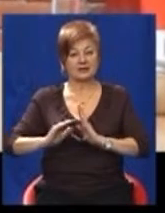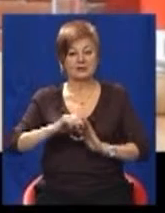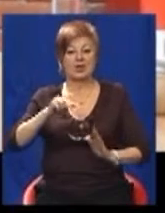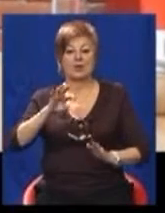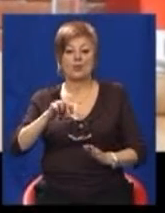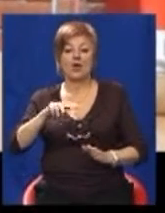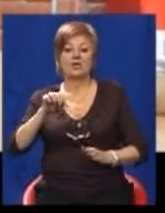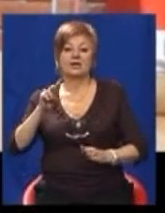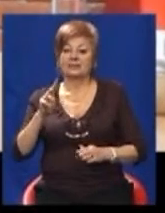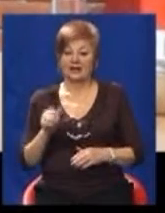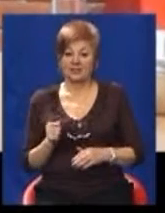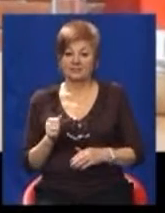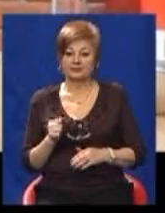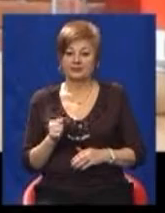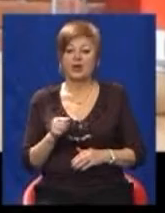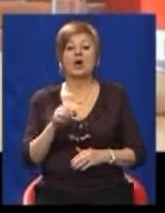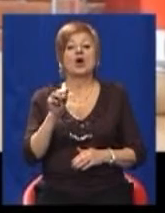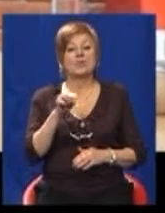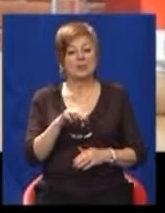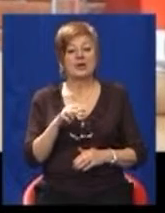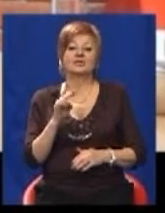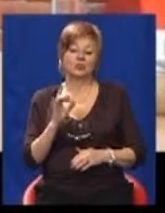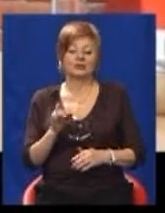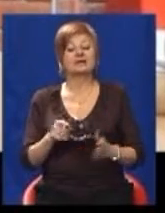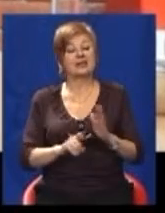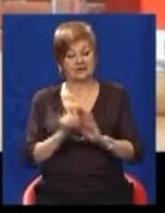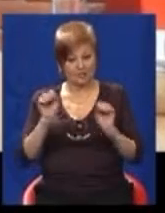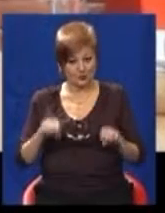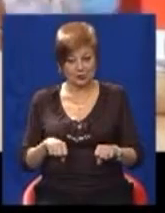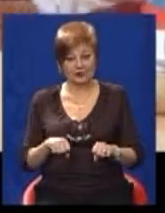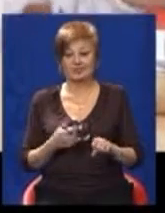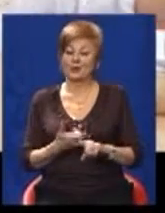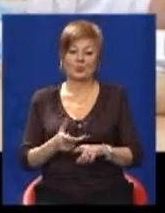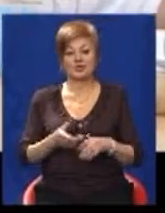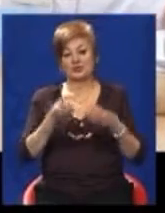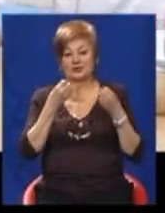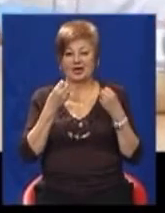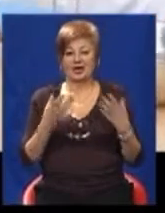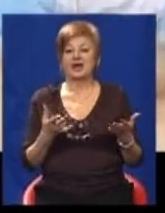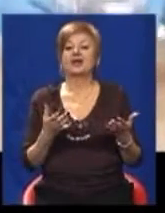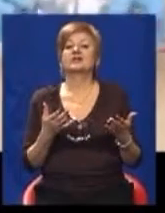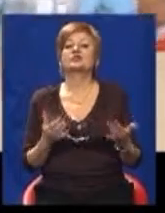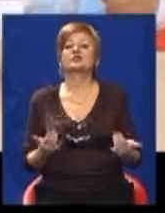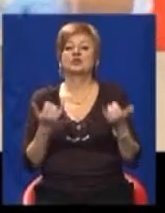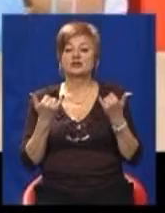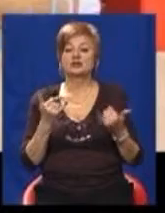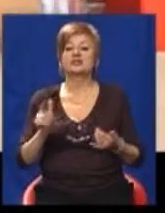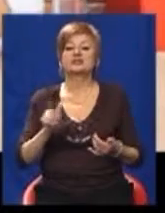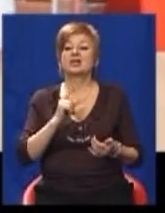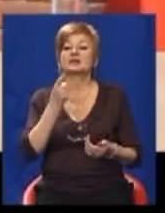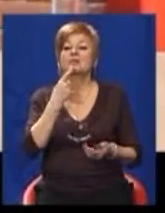Поліна Русланівна. Поліна Русланівна, можемо починати? Дуже добре. Ну, зараз ми з вами